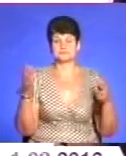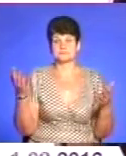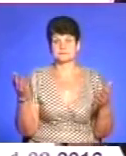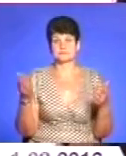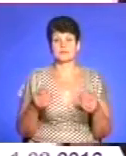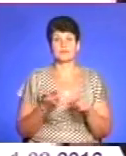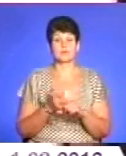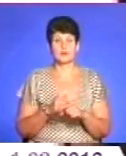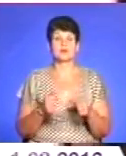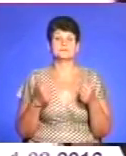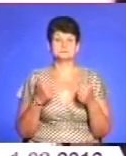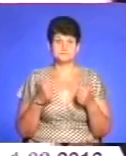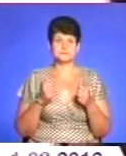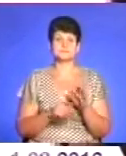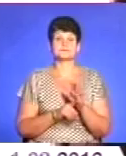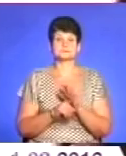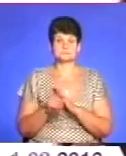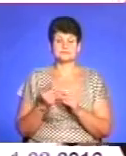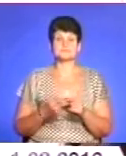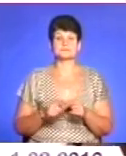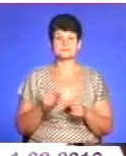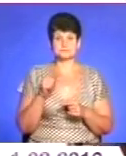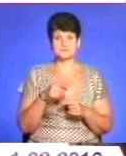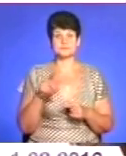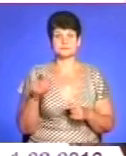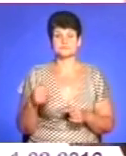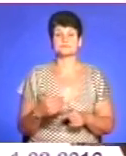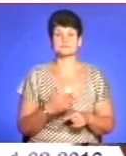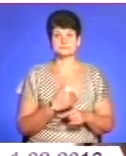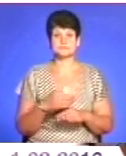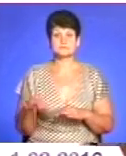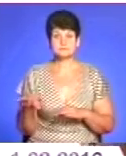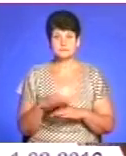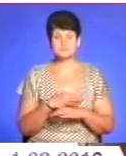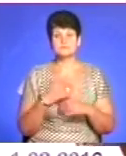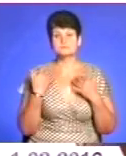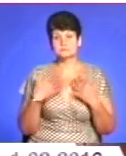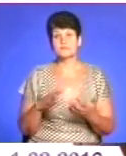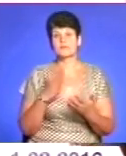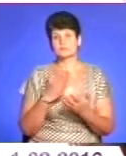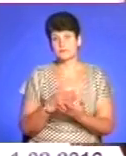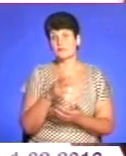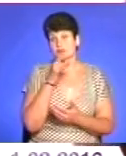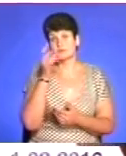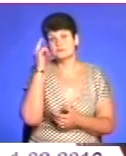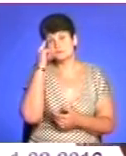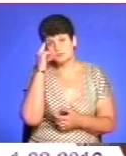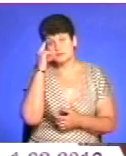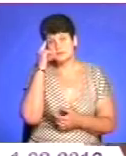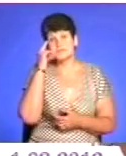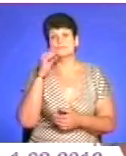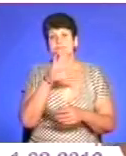вони таке, в принципі, впроваджують через те, що якщо люди вже хочуть побратися, вони, напевне, вже мали час обдумати, продумати